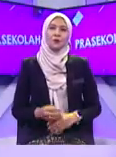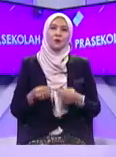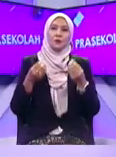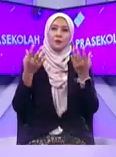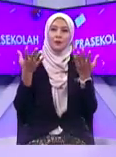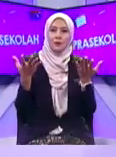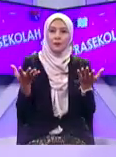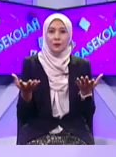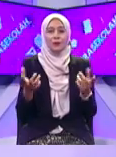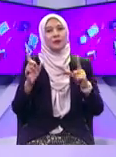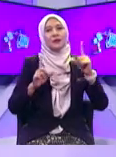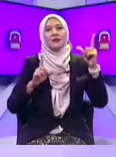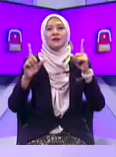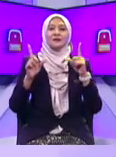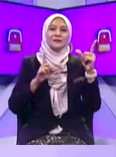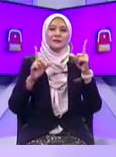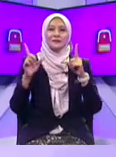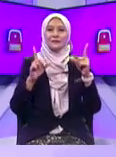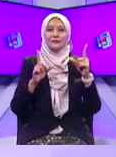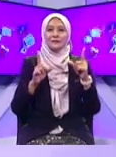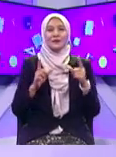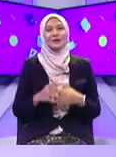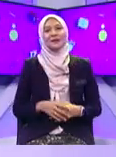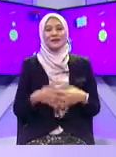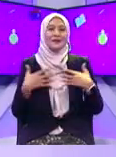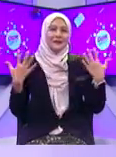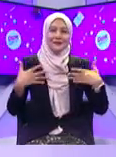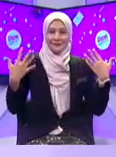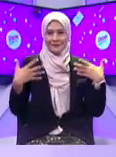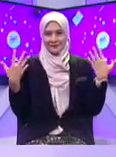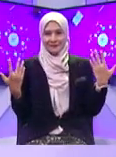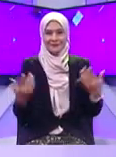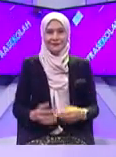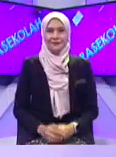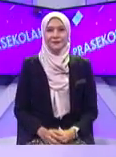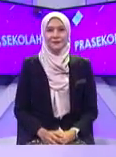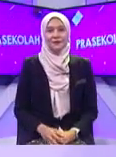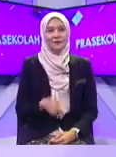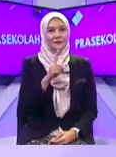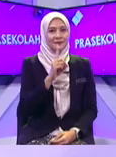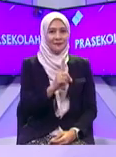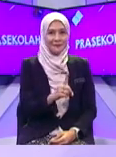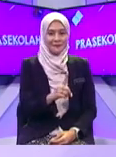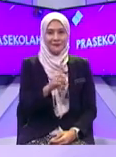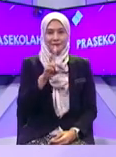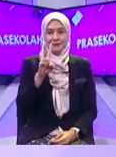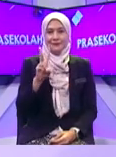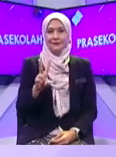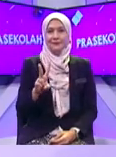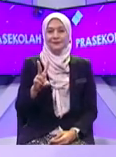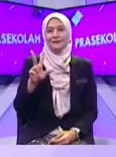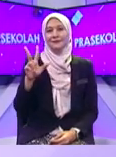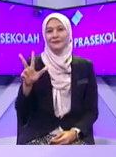banyaknya Lori mainan tak sabarnya satu dua